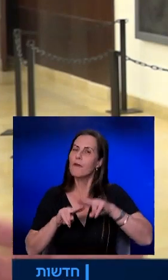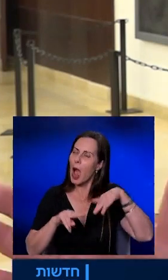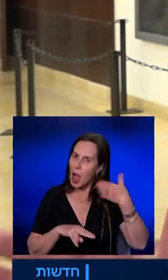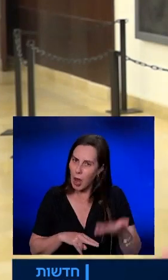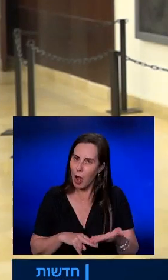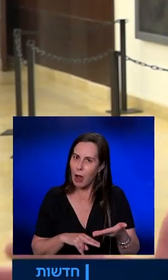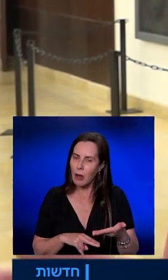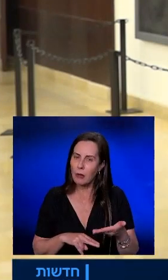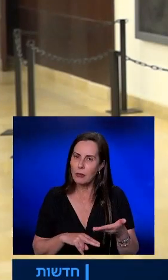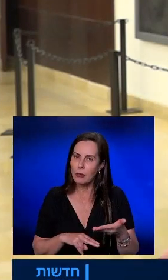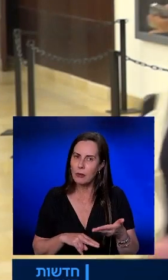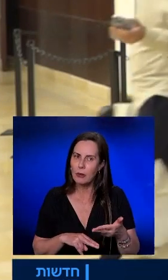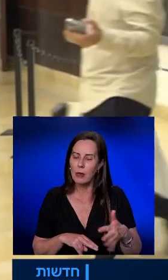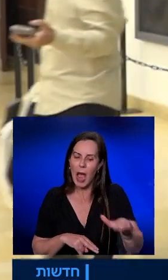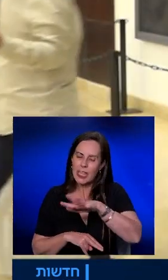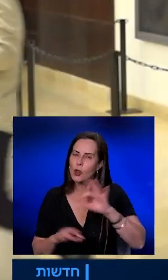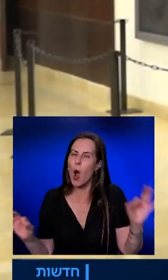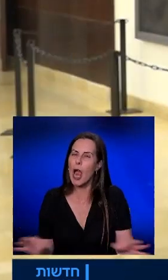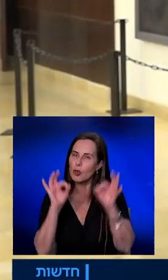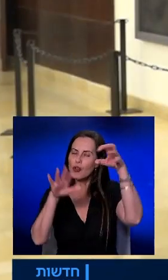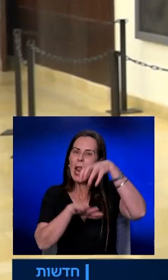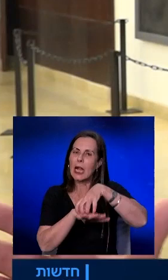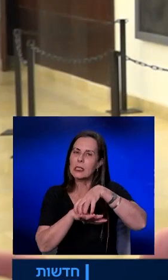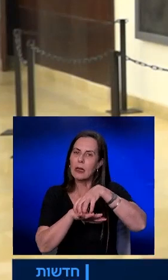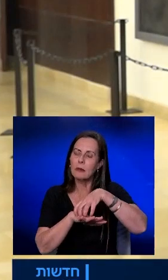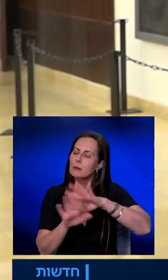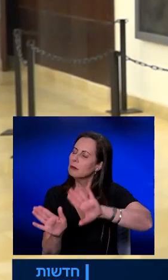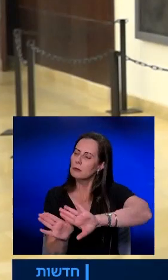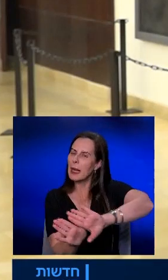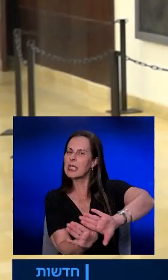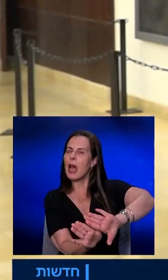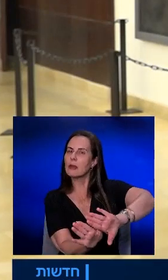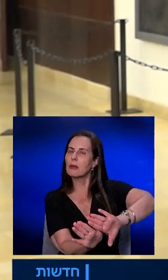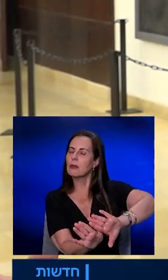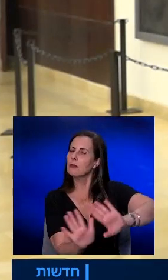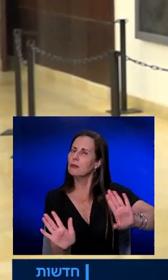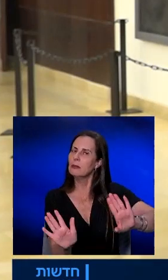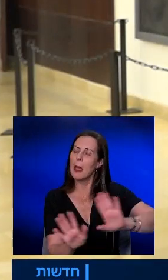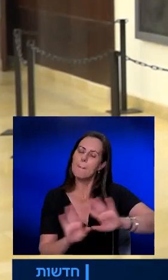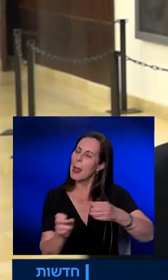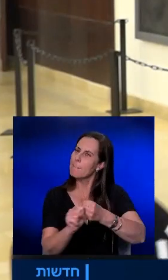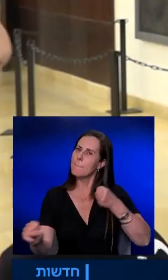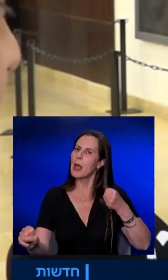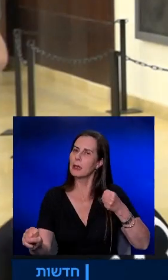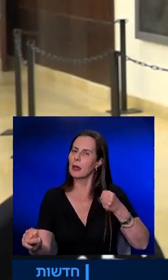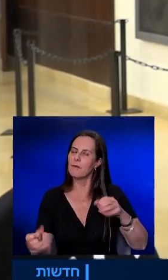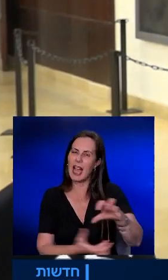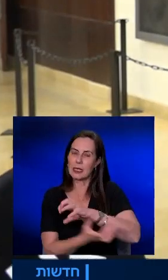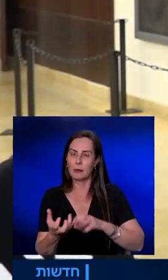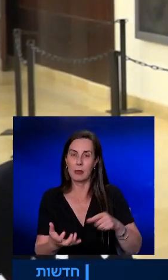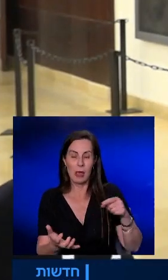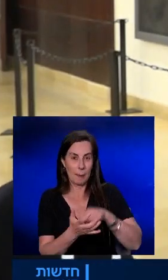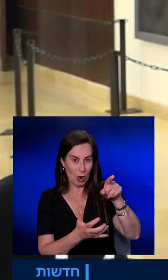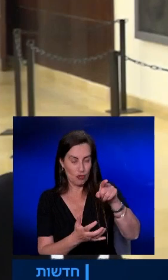את האזור הקדוש הזה, המתחם הקדוש הזה, ממעגל המתיחות וההסלמה. בזכות ההתערבות